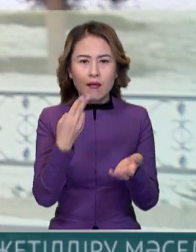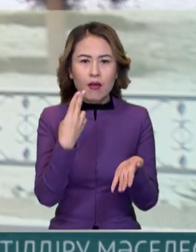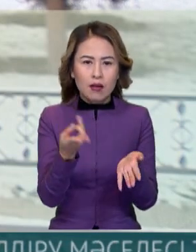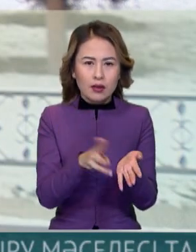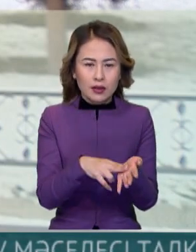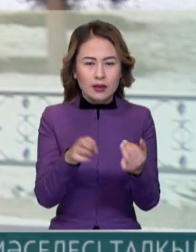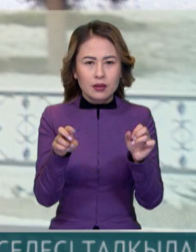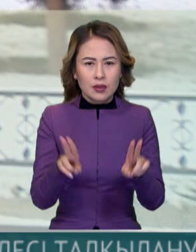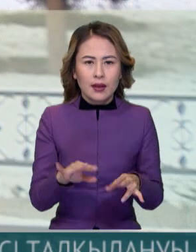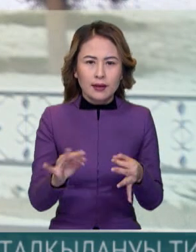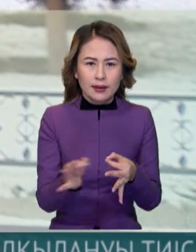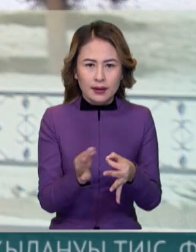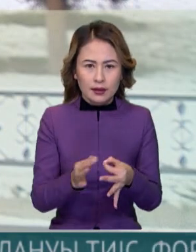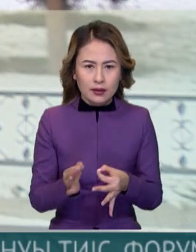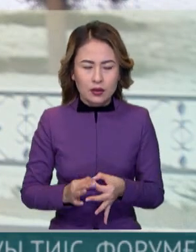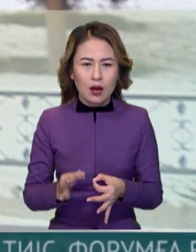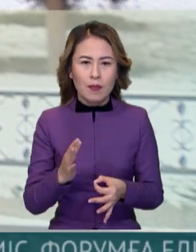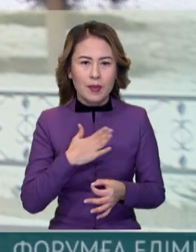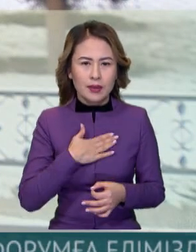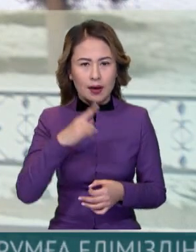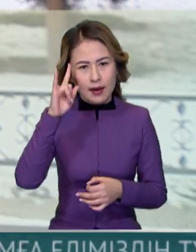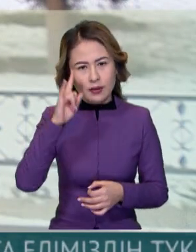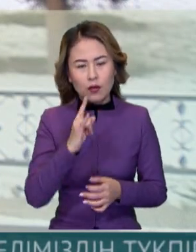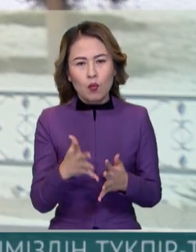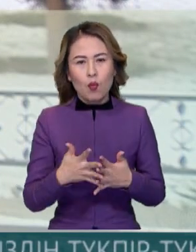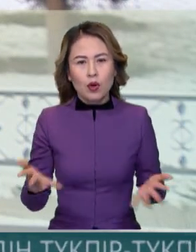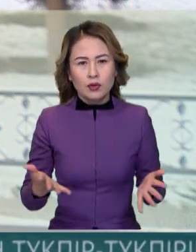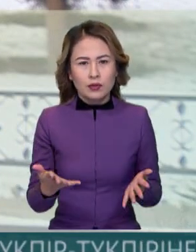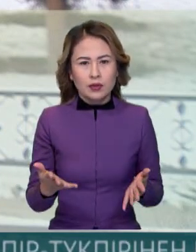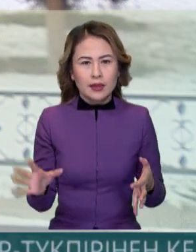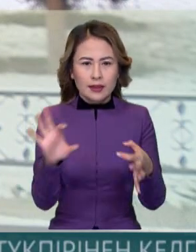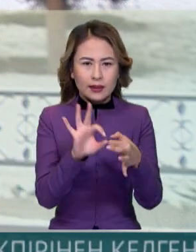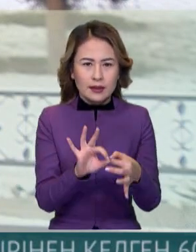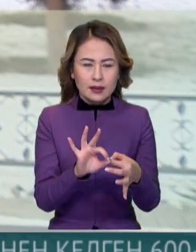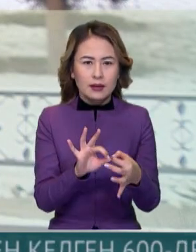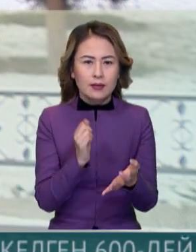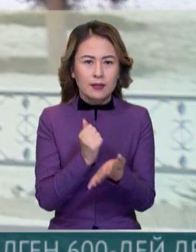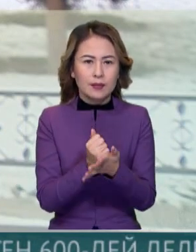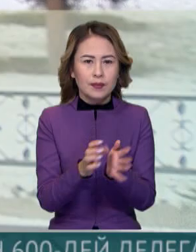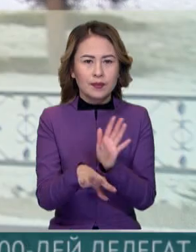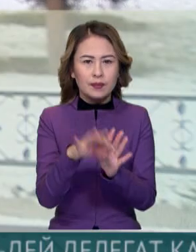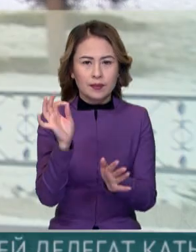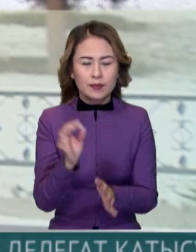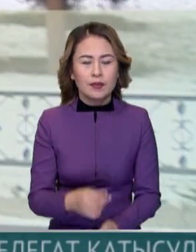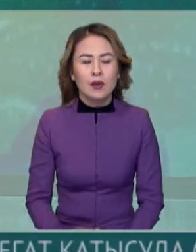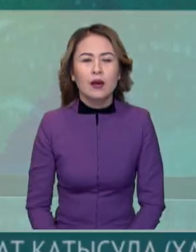тігілетін таңбалар. Бізде енді Қазақстанда көбісі ілінетін таңдап